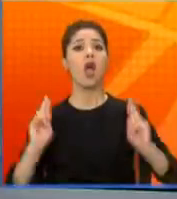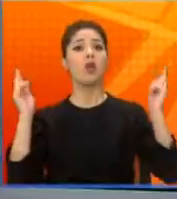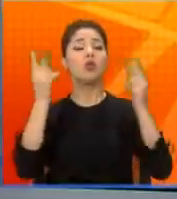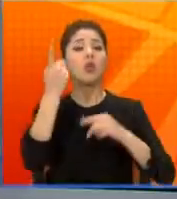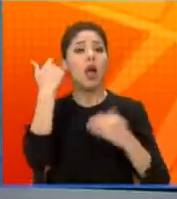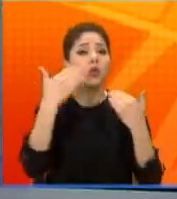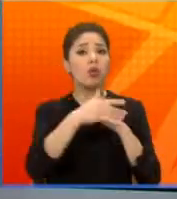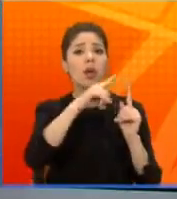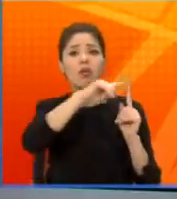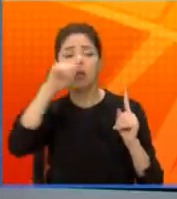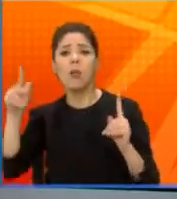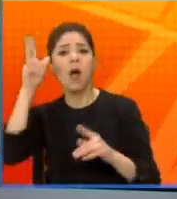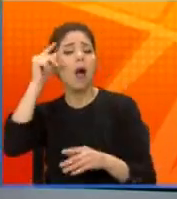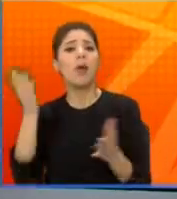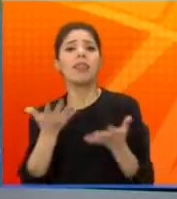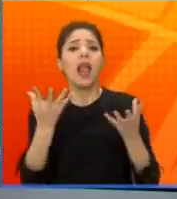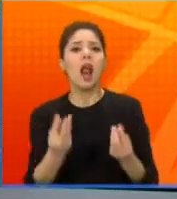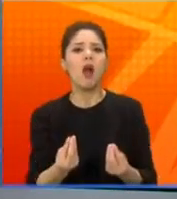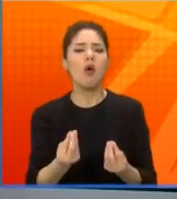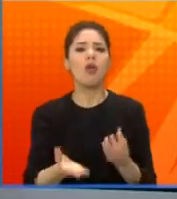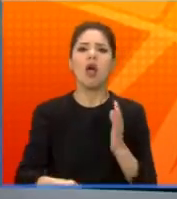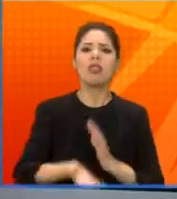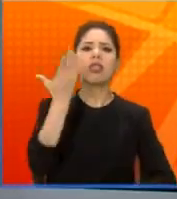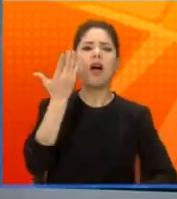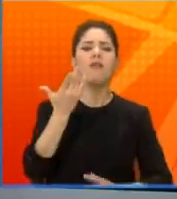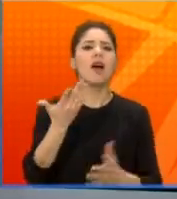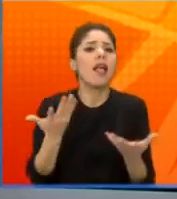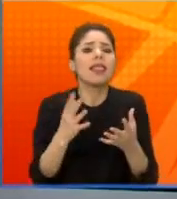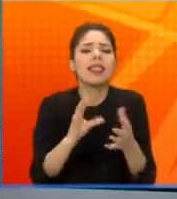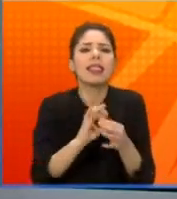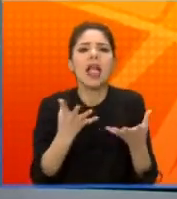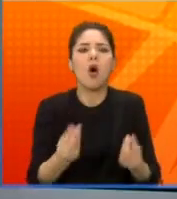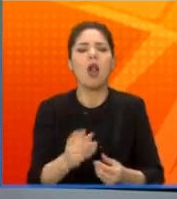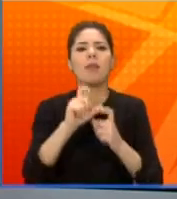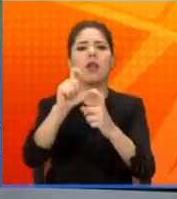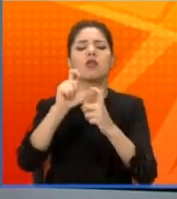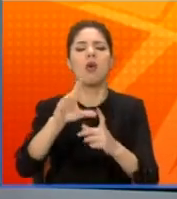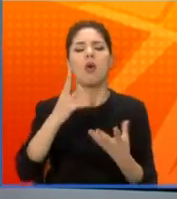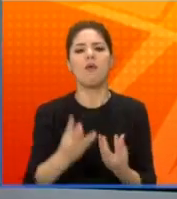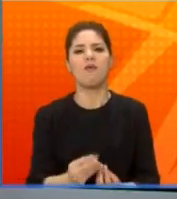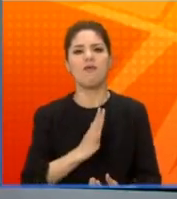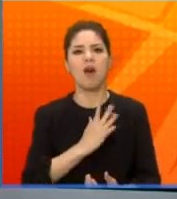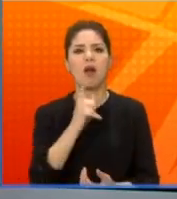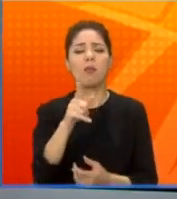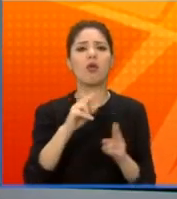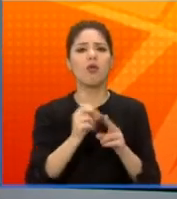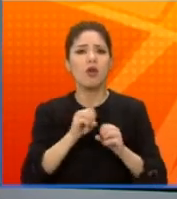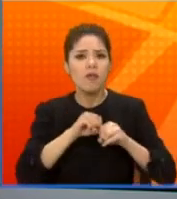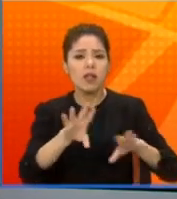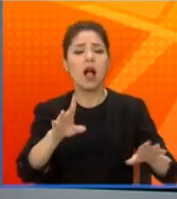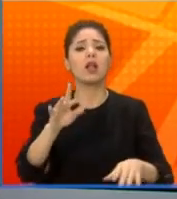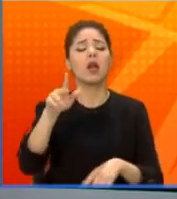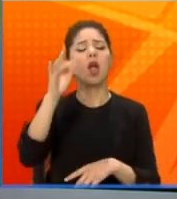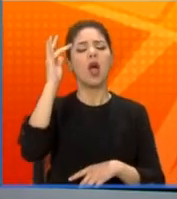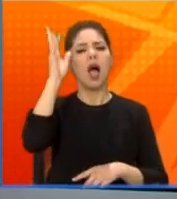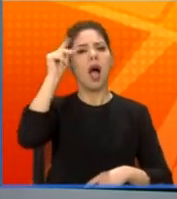Dünya dün geceden bu yana Amerika'da neler oluyor ve daha fazla ne olabilir sorularını soruyor. Evet, koronavirüs salgını ülkeye